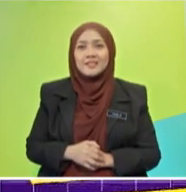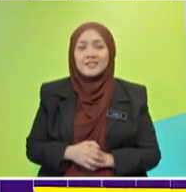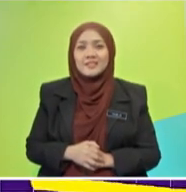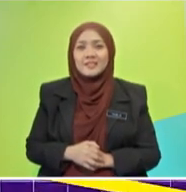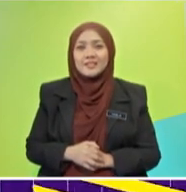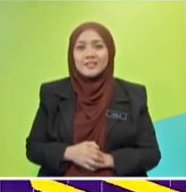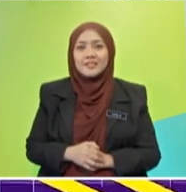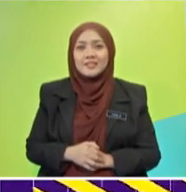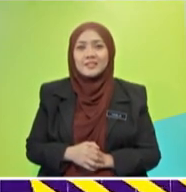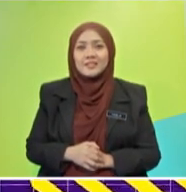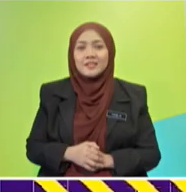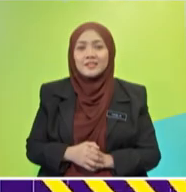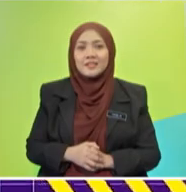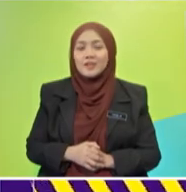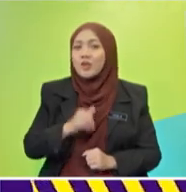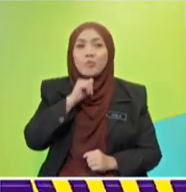maksudnya